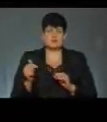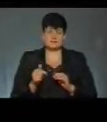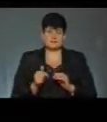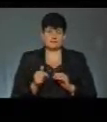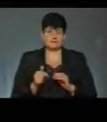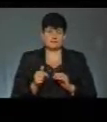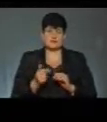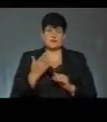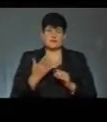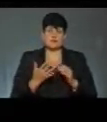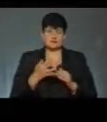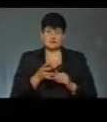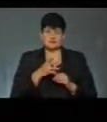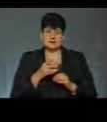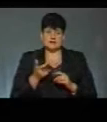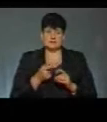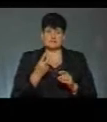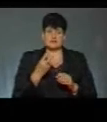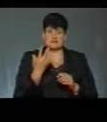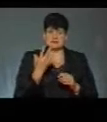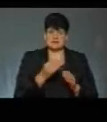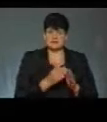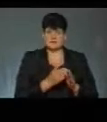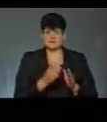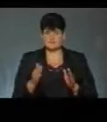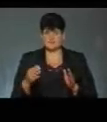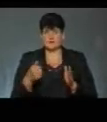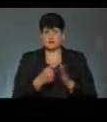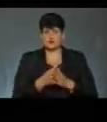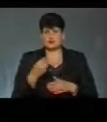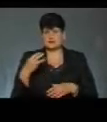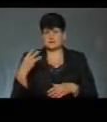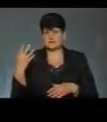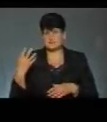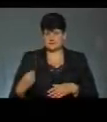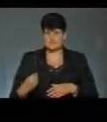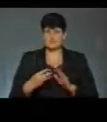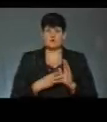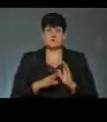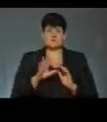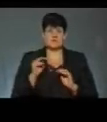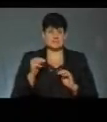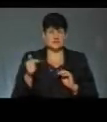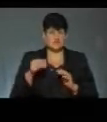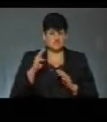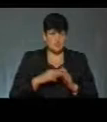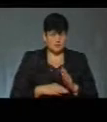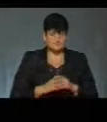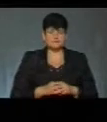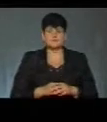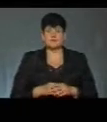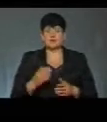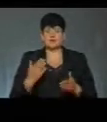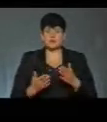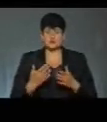термін перевищено більше, ніж на 20 днів, але не більше, ніж на 30 днів, штраф складає 85 тисяч гривень. Якщо